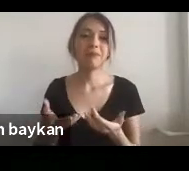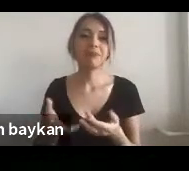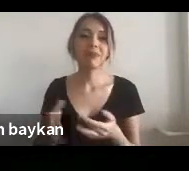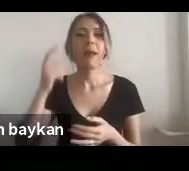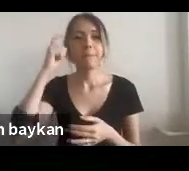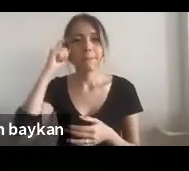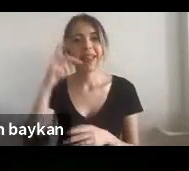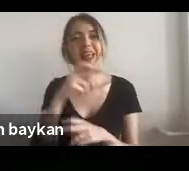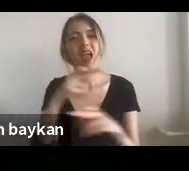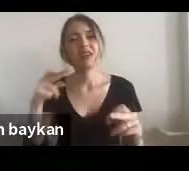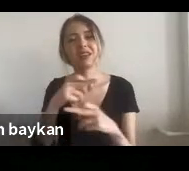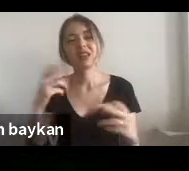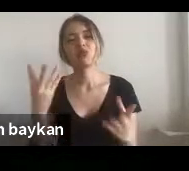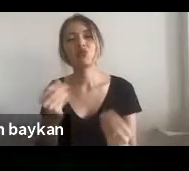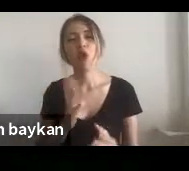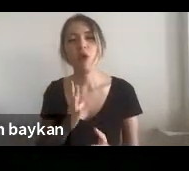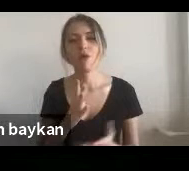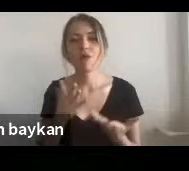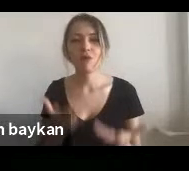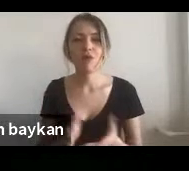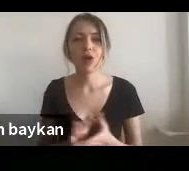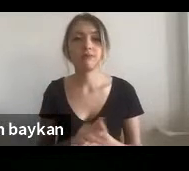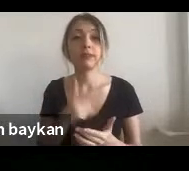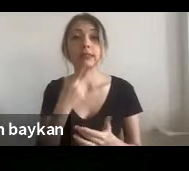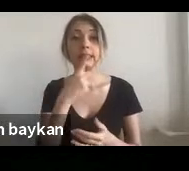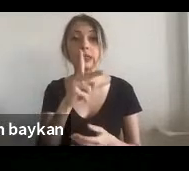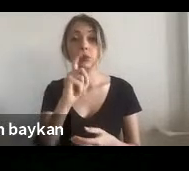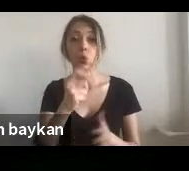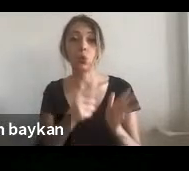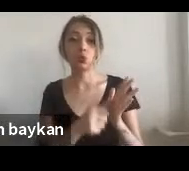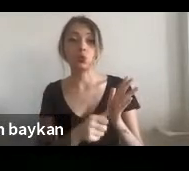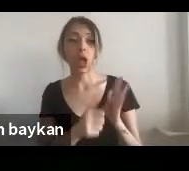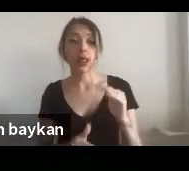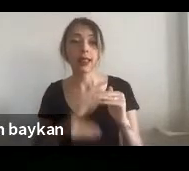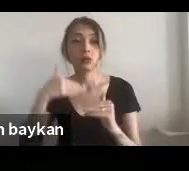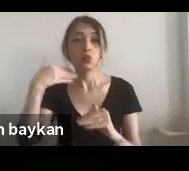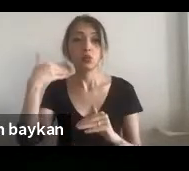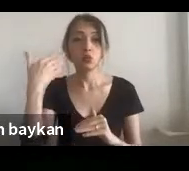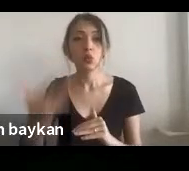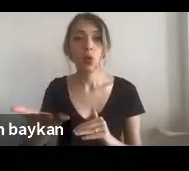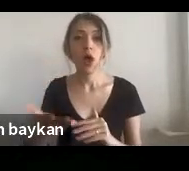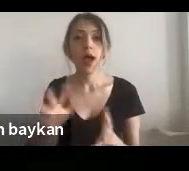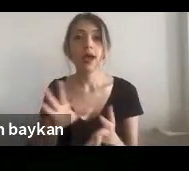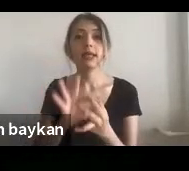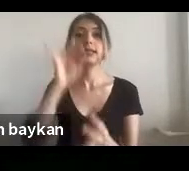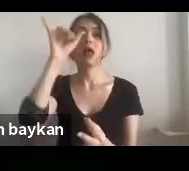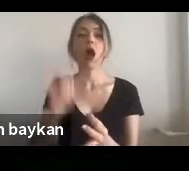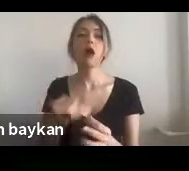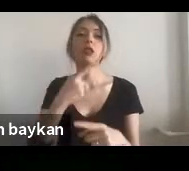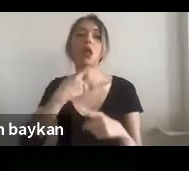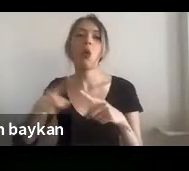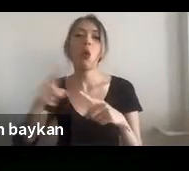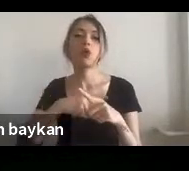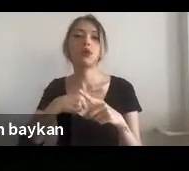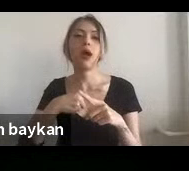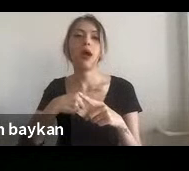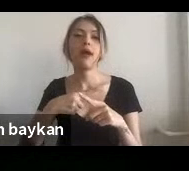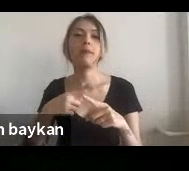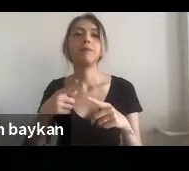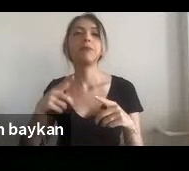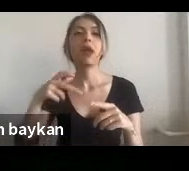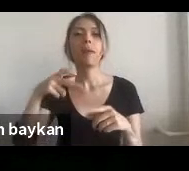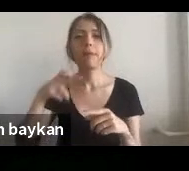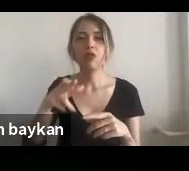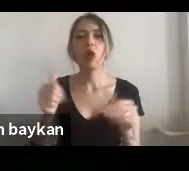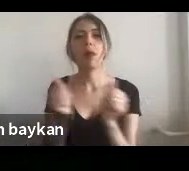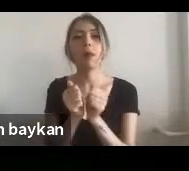söylememiz mümkün. O toplantıdan sonra 2009'dan sonra İnsan Hakları Ortak Platformu ile biz bir proje